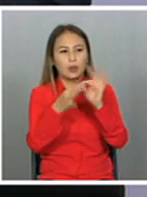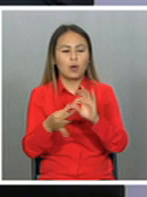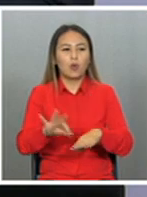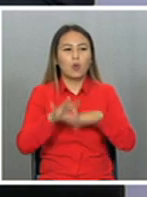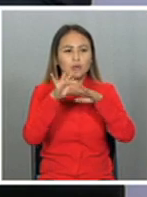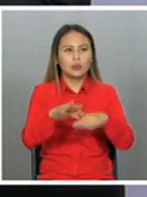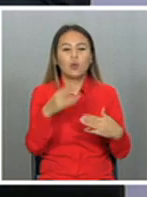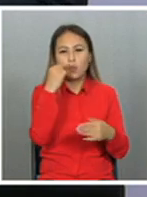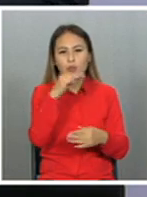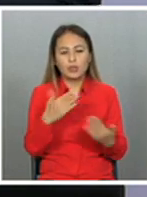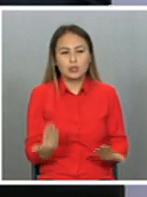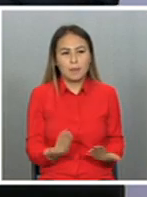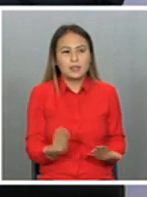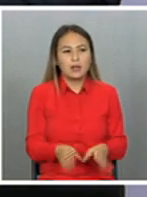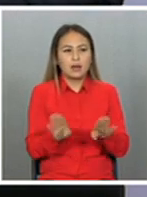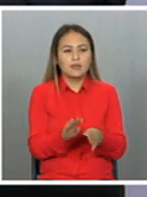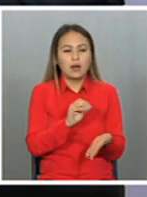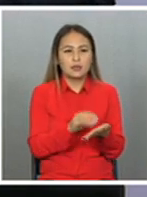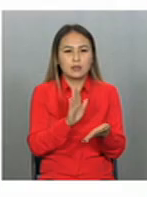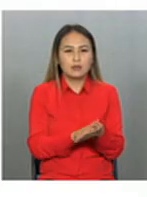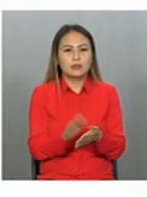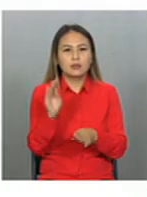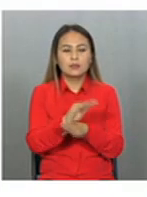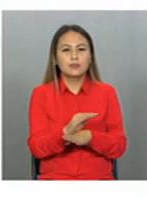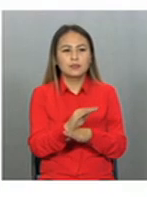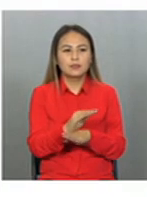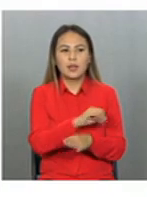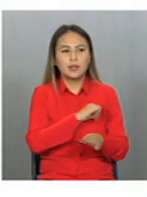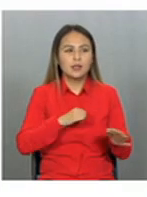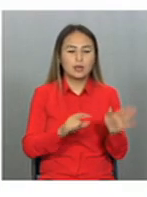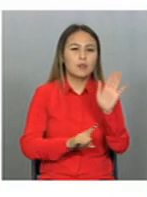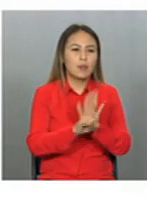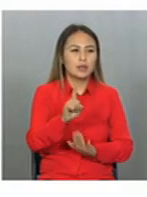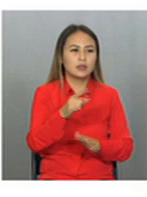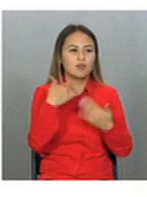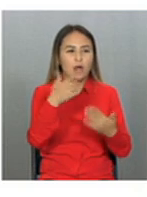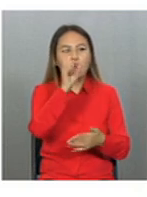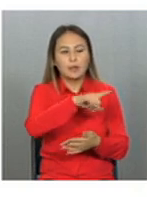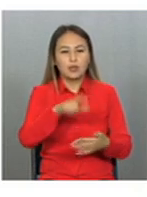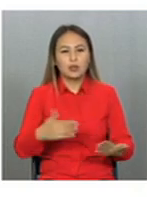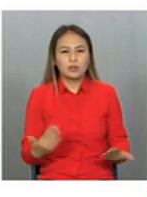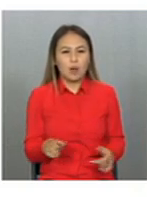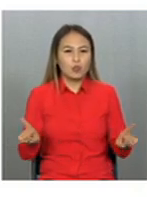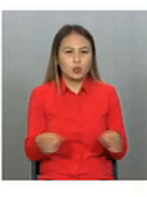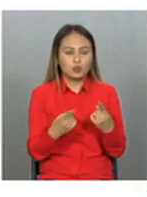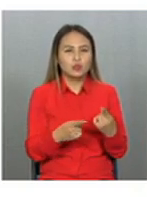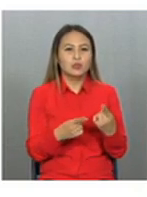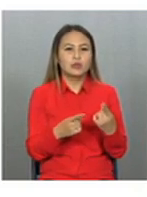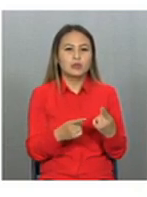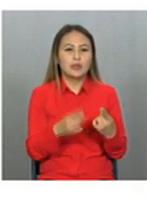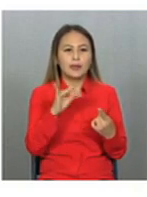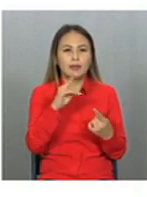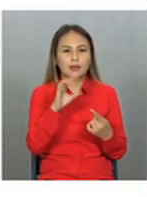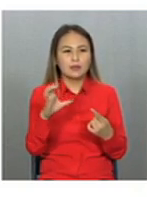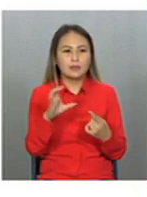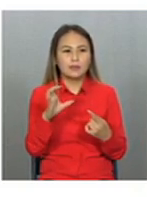өмір сапасын анықтайтын индикаторларды қолданады. Оның ең басты индикаторы бұл адамның даму жаңағы индексі болып